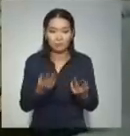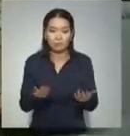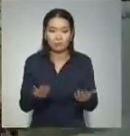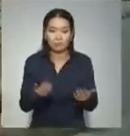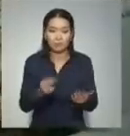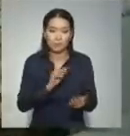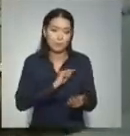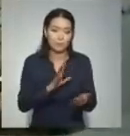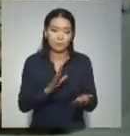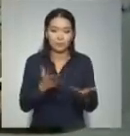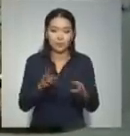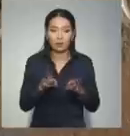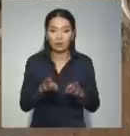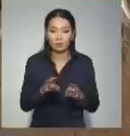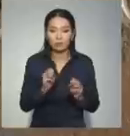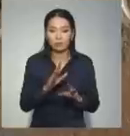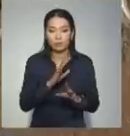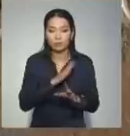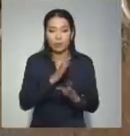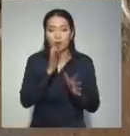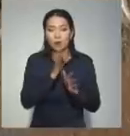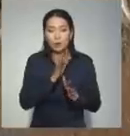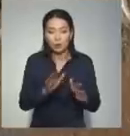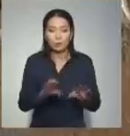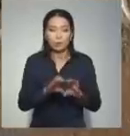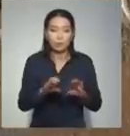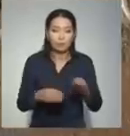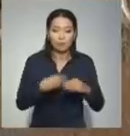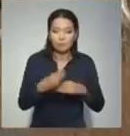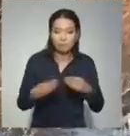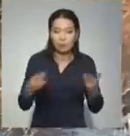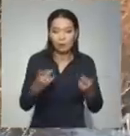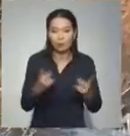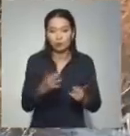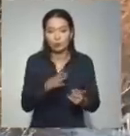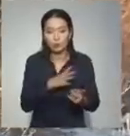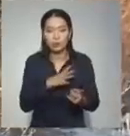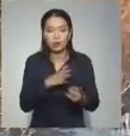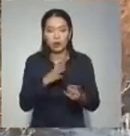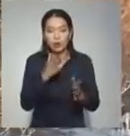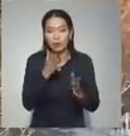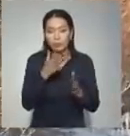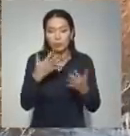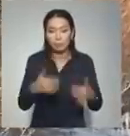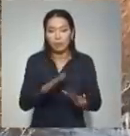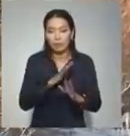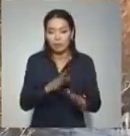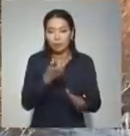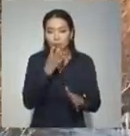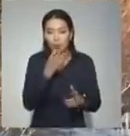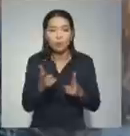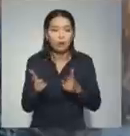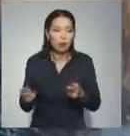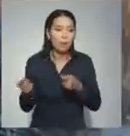не работает именно вот обратка. Утеплить теплотрассу, чтобы не теряло тепло. Местные жители готовы принести одеяло, матрасы